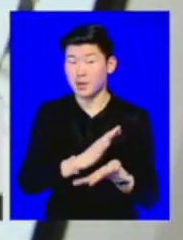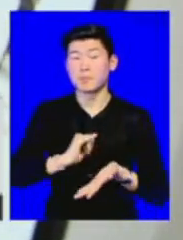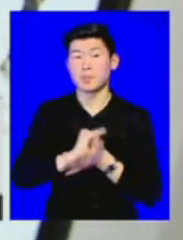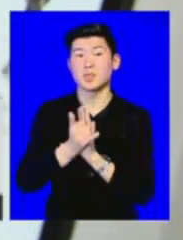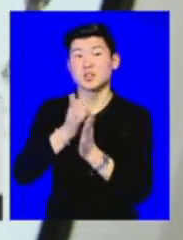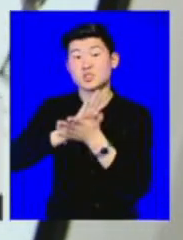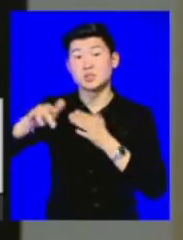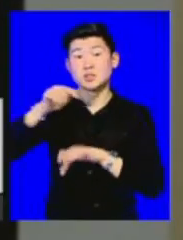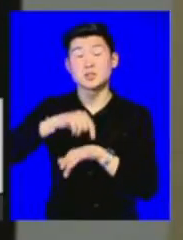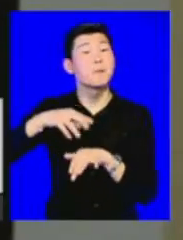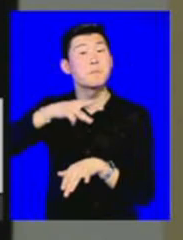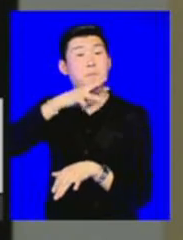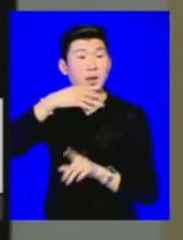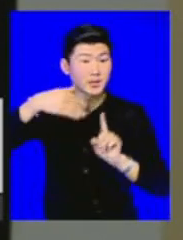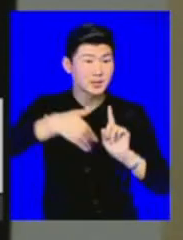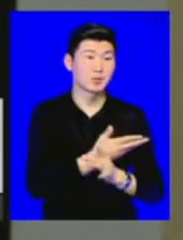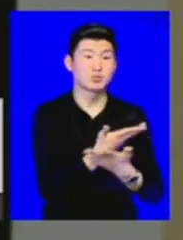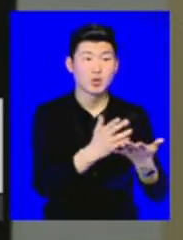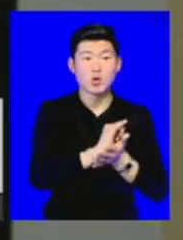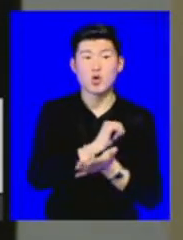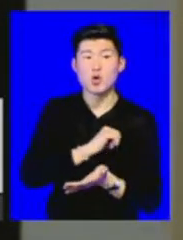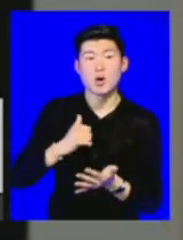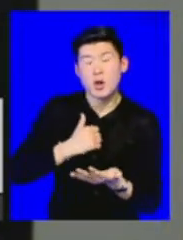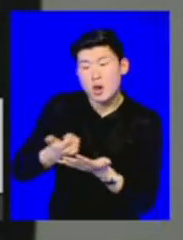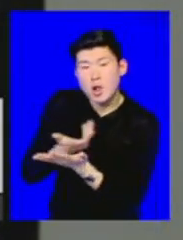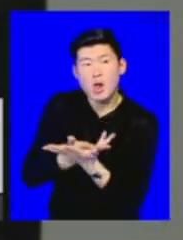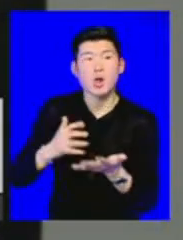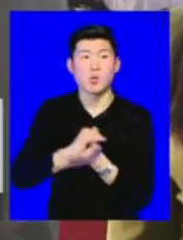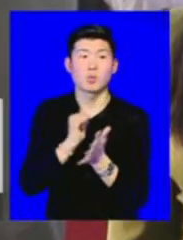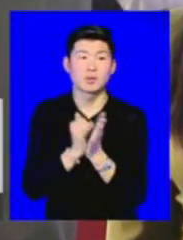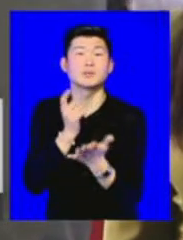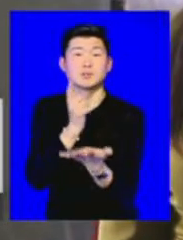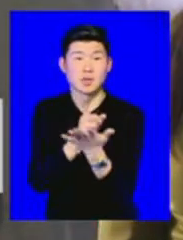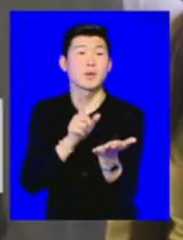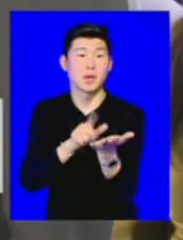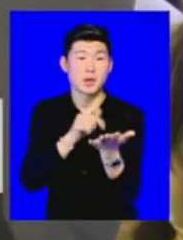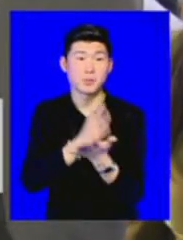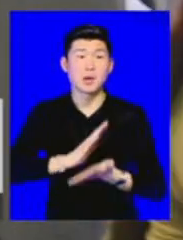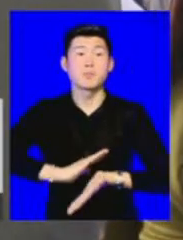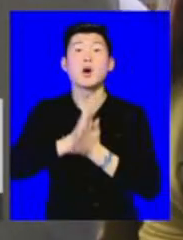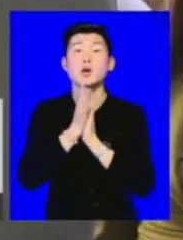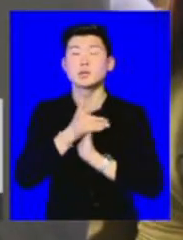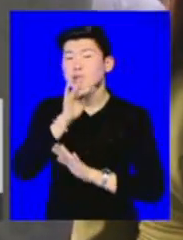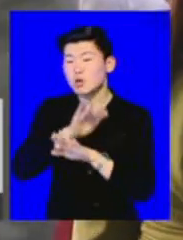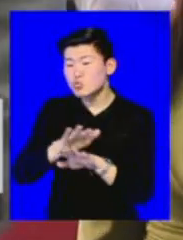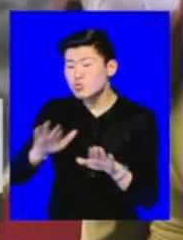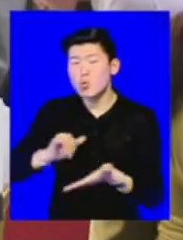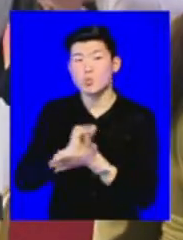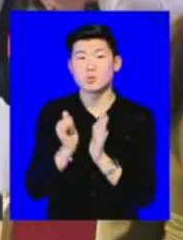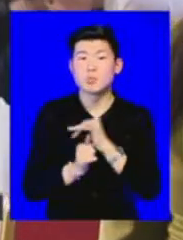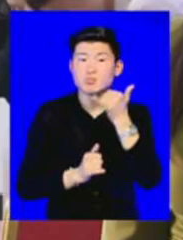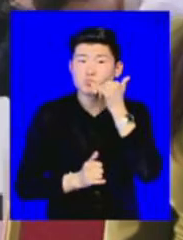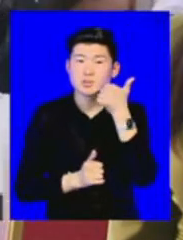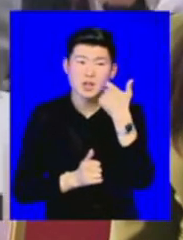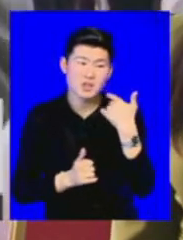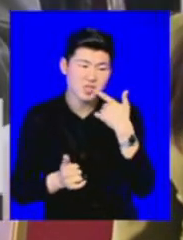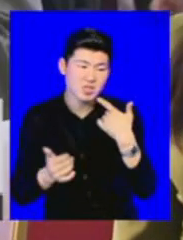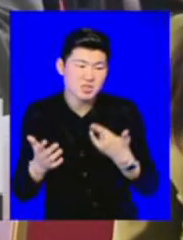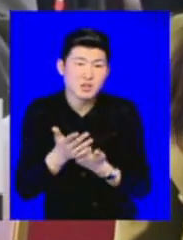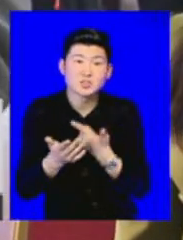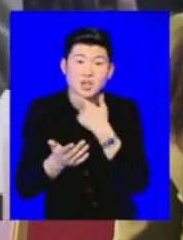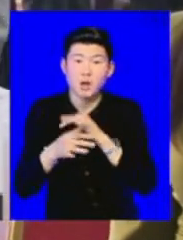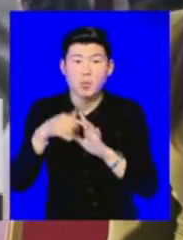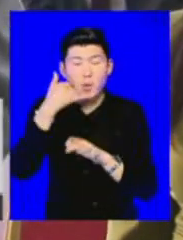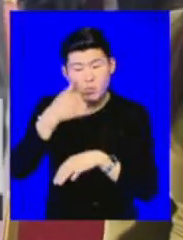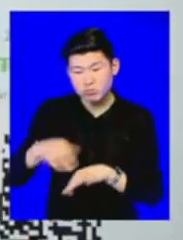гар утсаар мэдээлэл дамжуулах, өөр хоорондоо холбогдох зайлшгүй хэрэгцээ шаардлага байдаг ч бага насны хүүхдүүдийн хувьд гар утсаа сайн цэнэглэхгүй байх, хайж